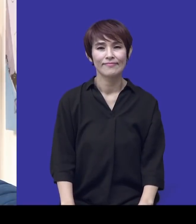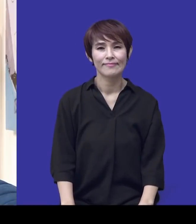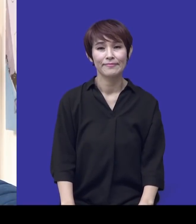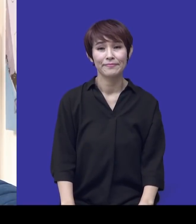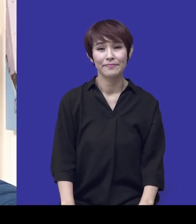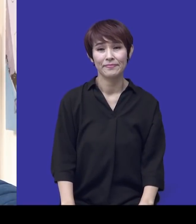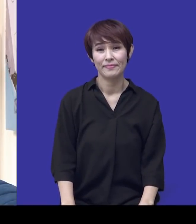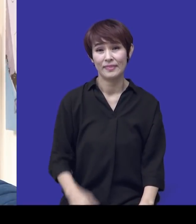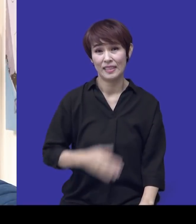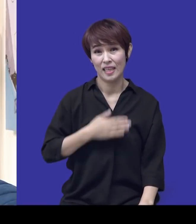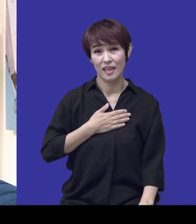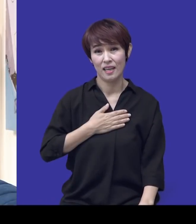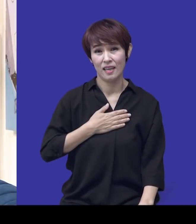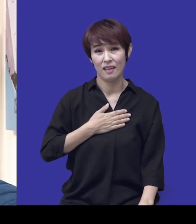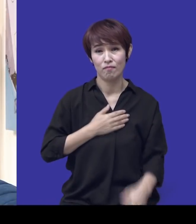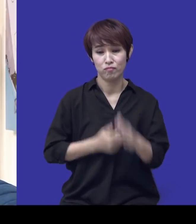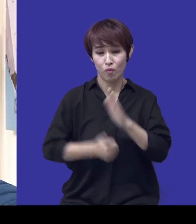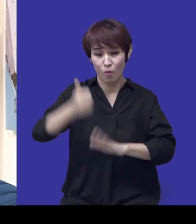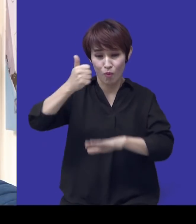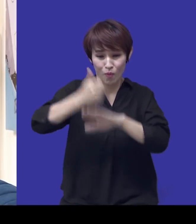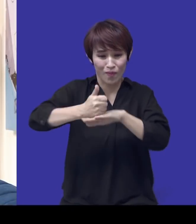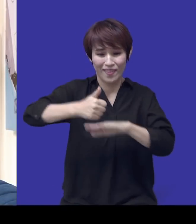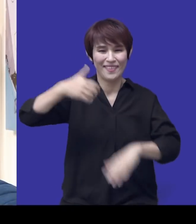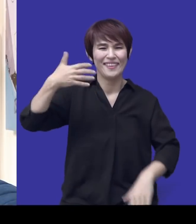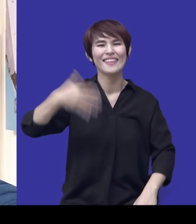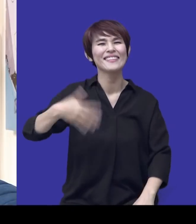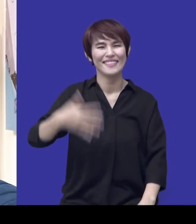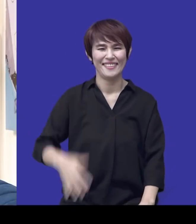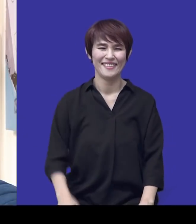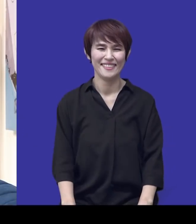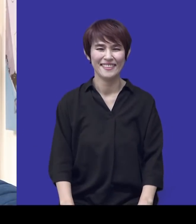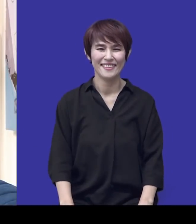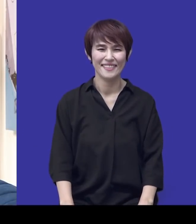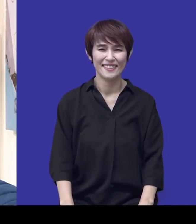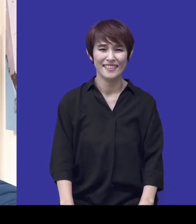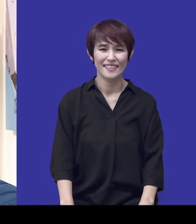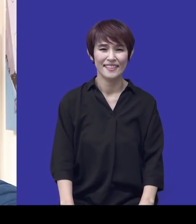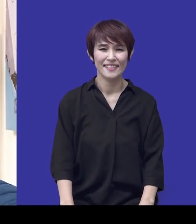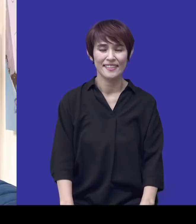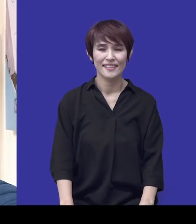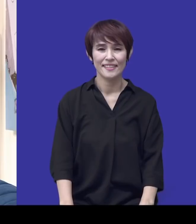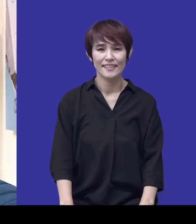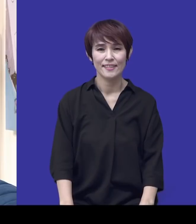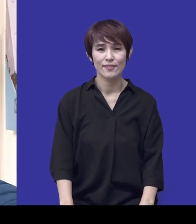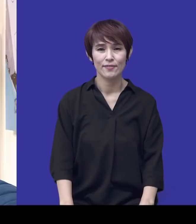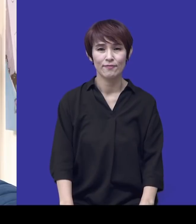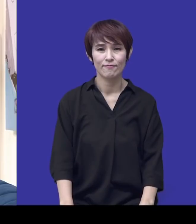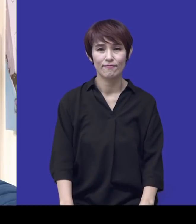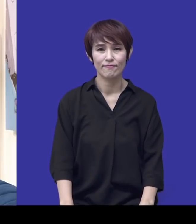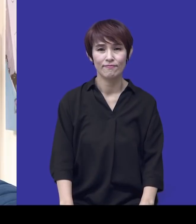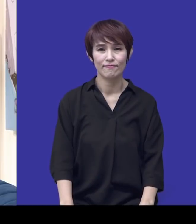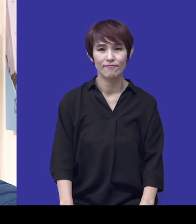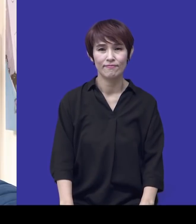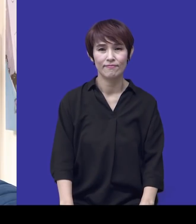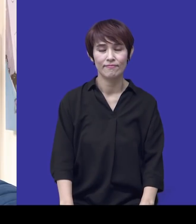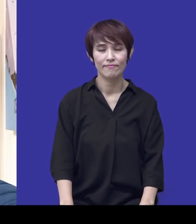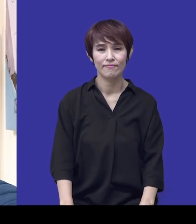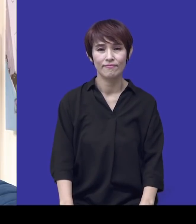네, 사실 제가 아직 성공을 하거나 그런 건 전혀 아니지만 네. 저는 제가